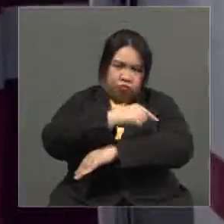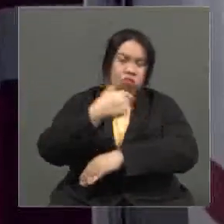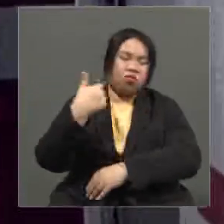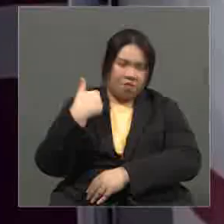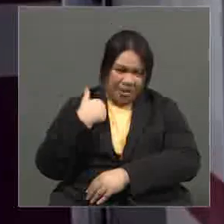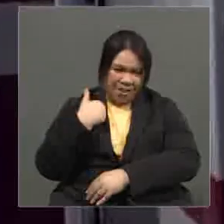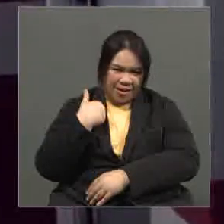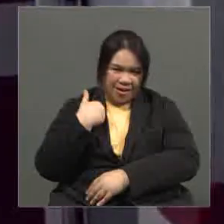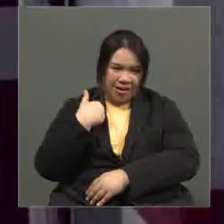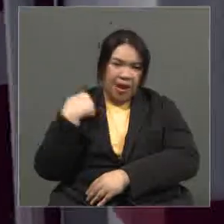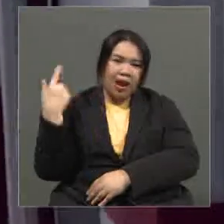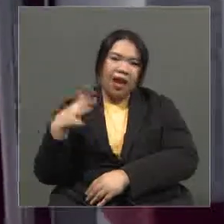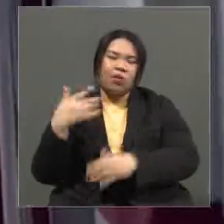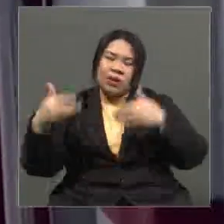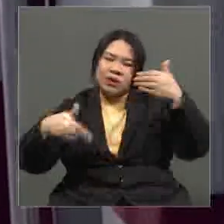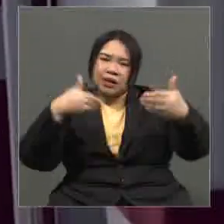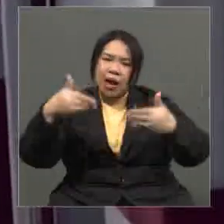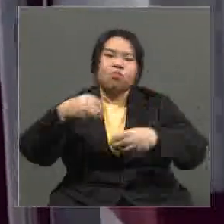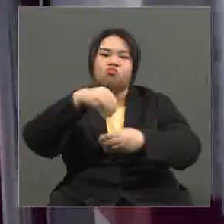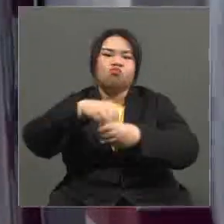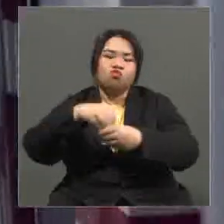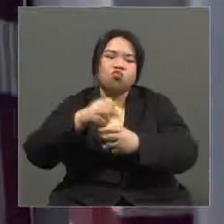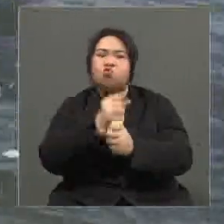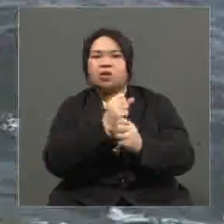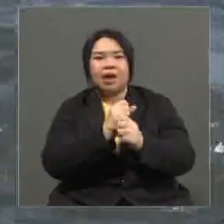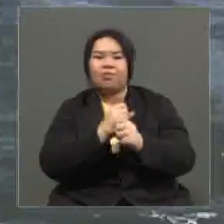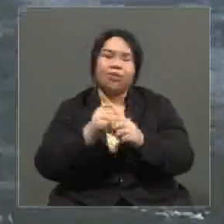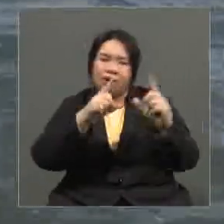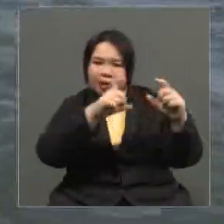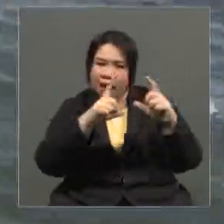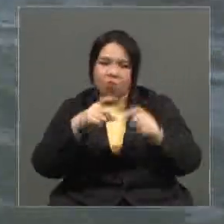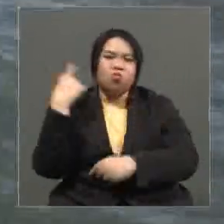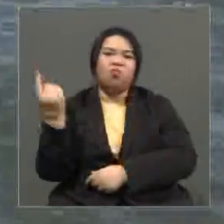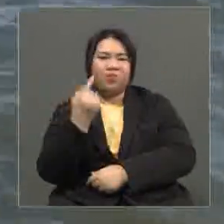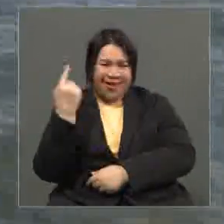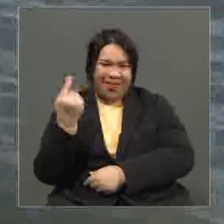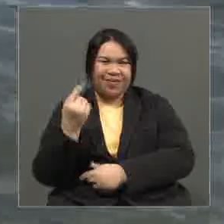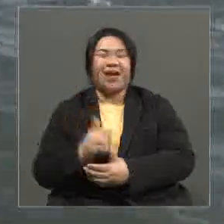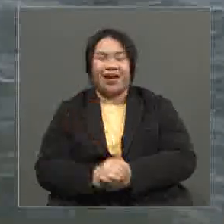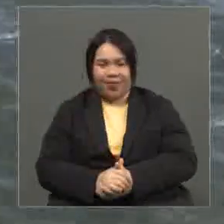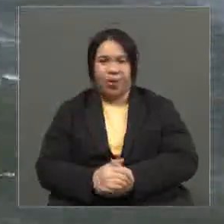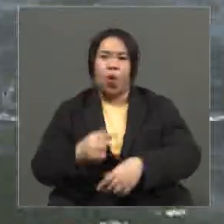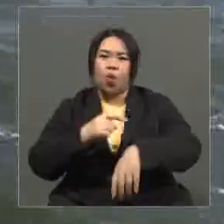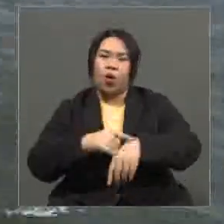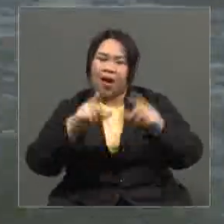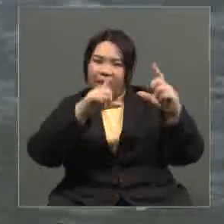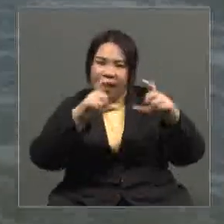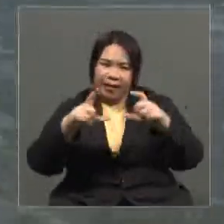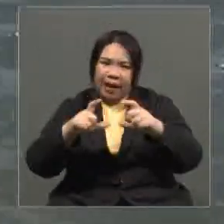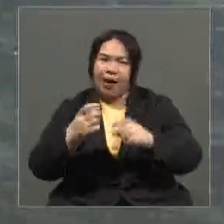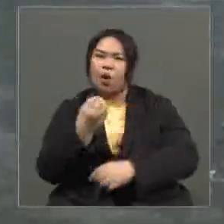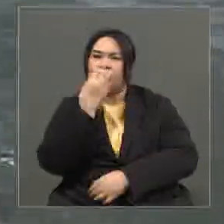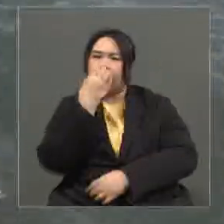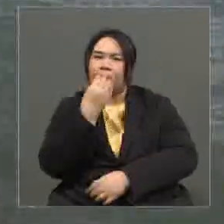สักดเพื่อให้นักท่องเที่ยวได้ทำกิจกรรมต่างๆในบริเวณพื้นที่โดยรอบของเขื่อนป่าสักดชลสิทธิ์ครับให้เวลาถ่ายรูปกับทุ่งทาน